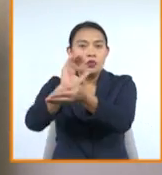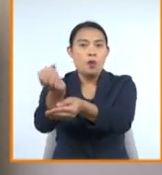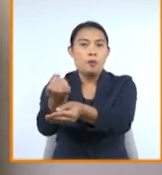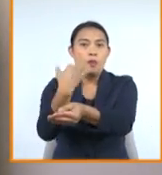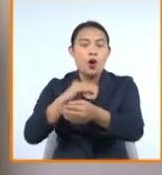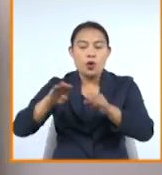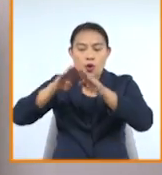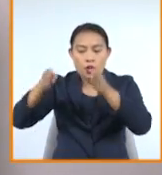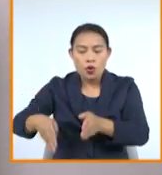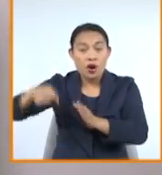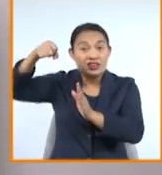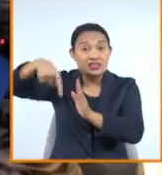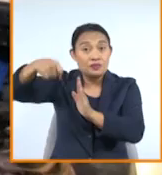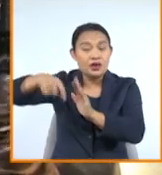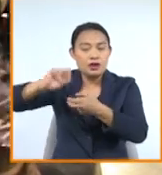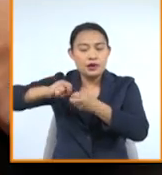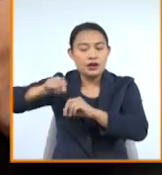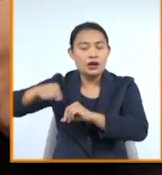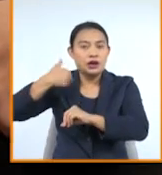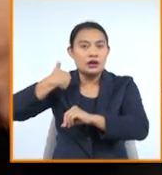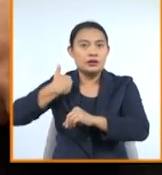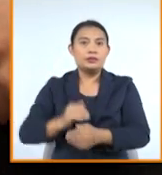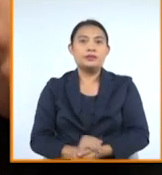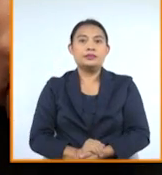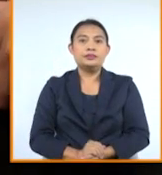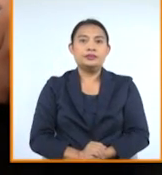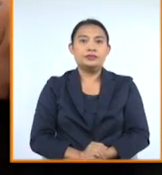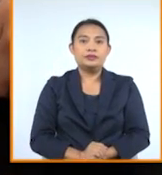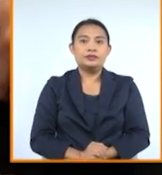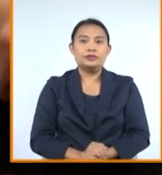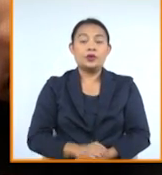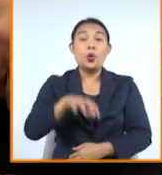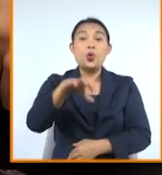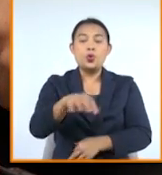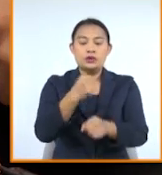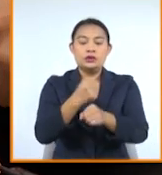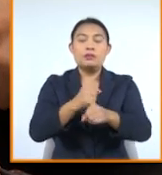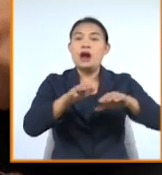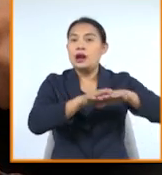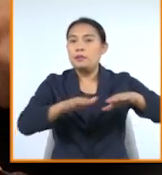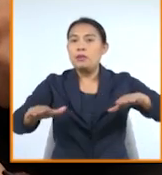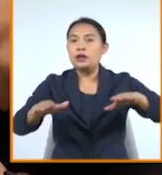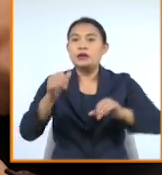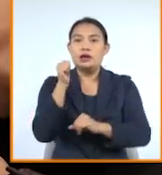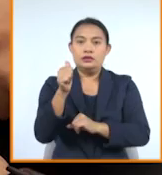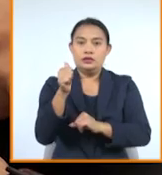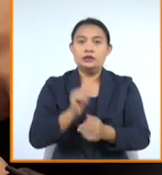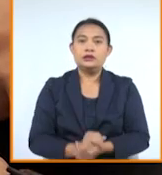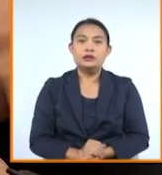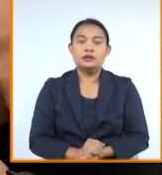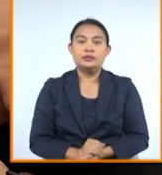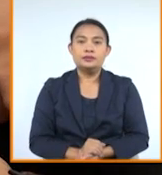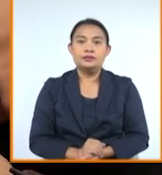าไปฟังเสียงน้องชายผู้เสียชีวิตค่ะ หน่วยงานที่ได้รับมาตรฐานสูงแต่ไม่มี